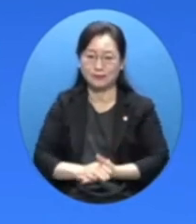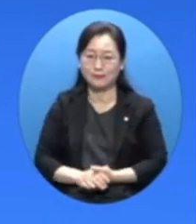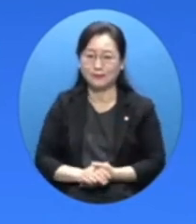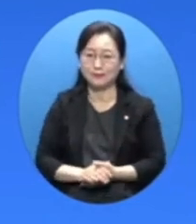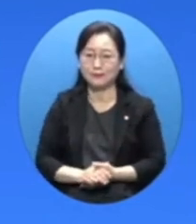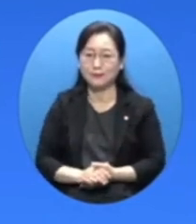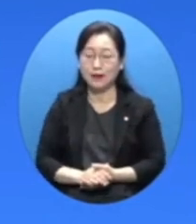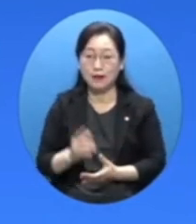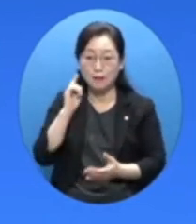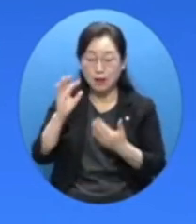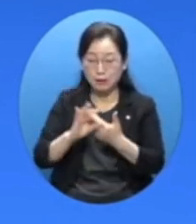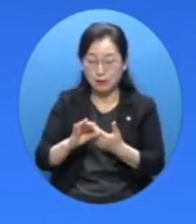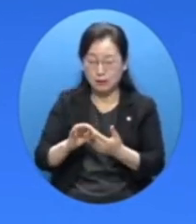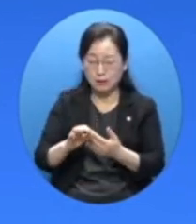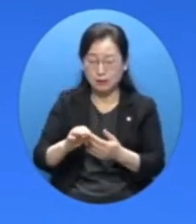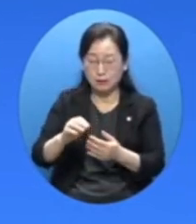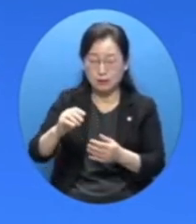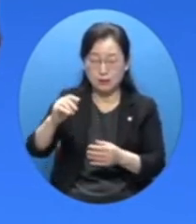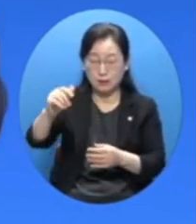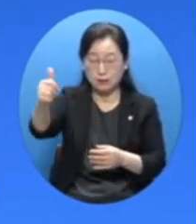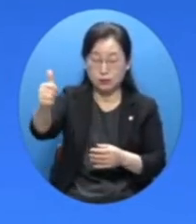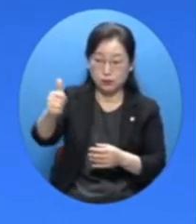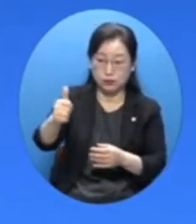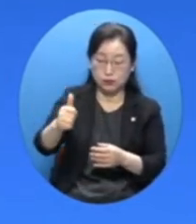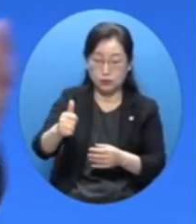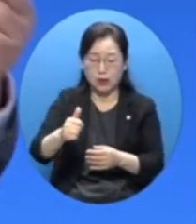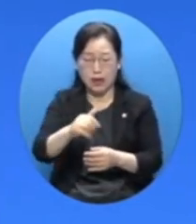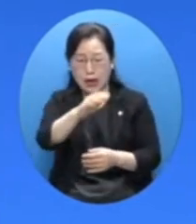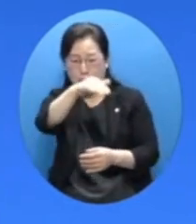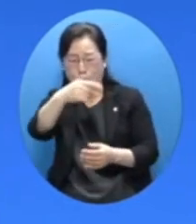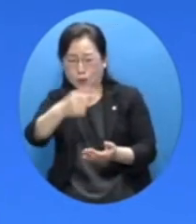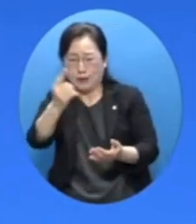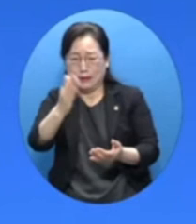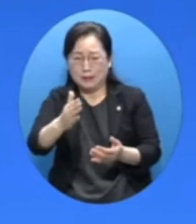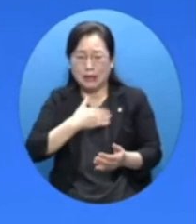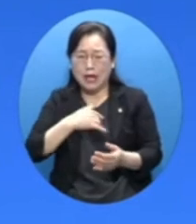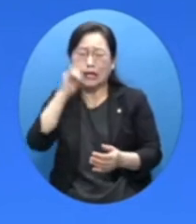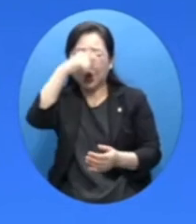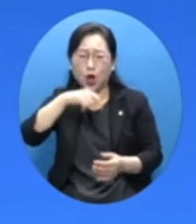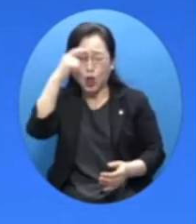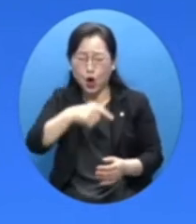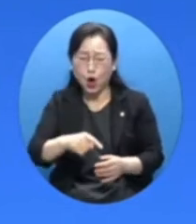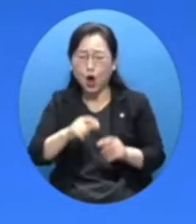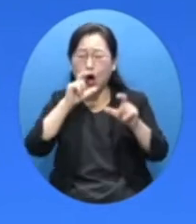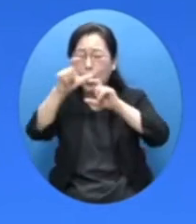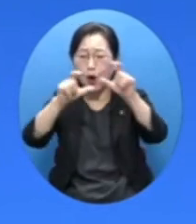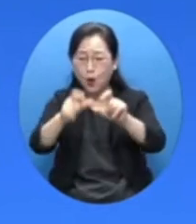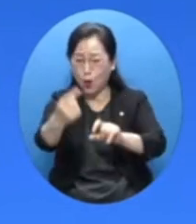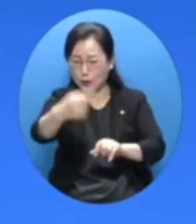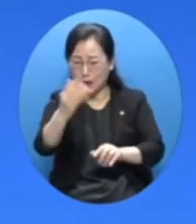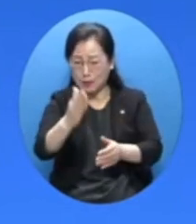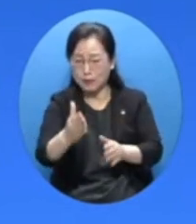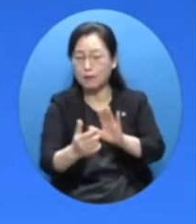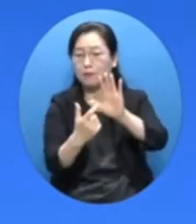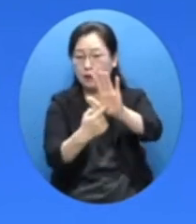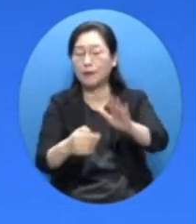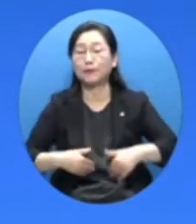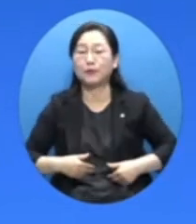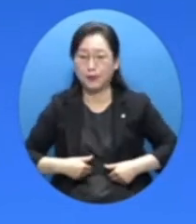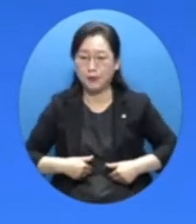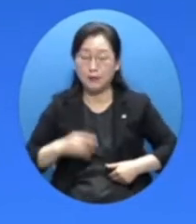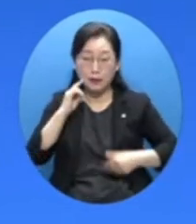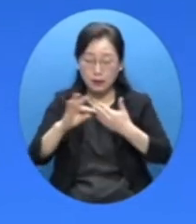만약에 사람들이 모르고 하면 나는 부정하다 부자다 외쳐서 가까이 다가오지 못하게 했고 만약에 사람들 앞에 나가면